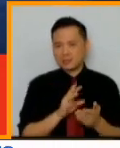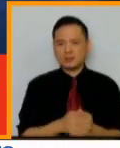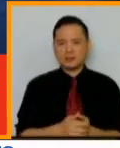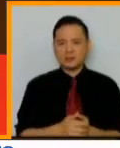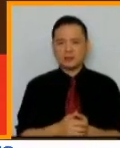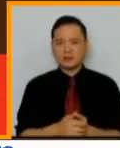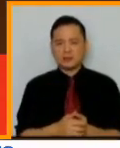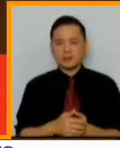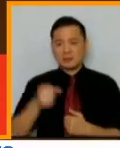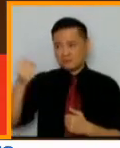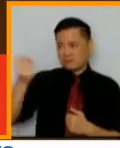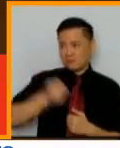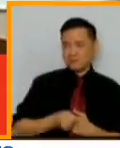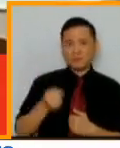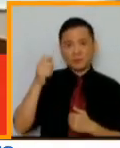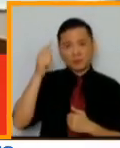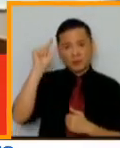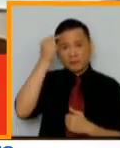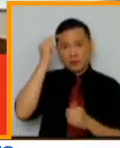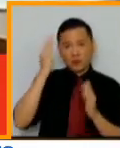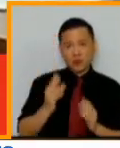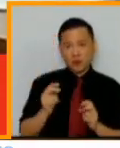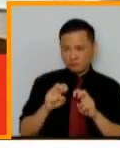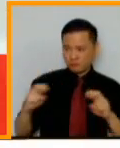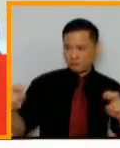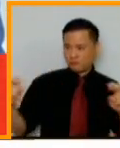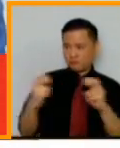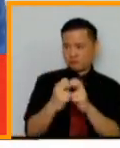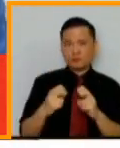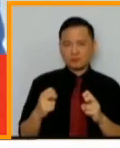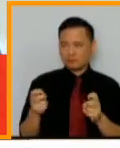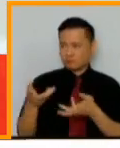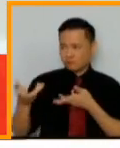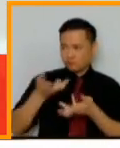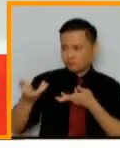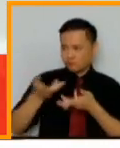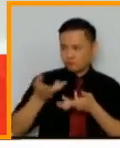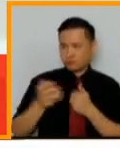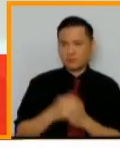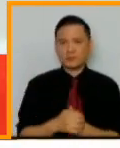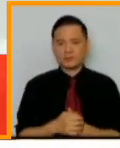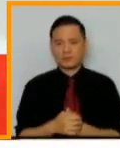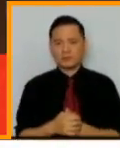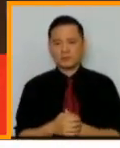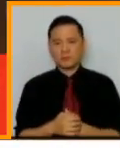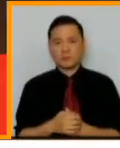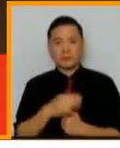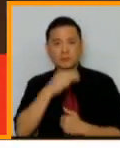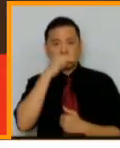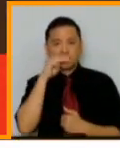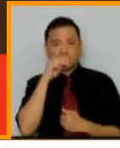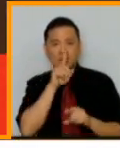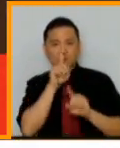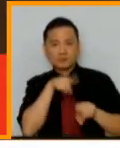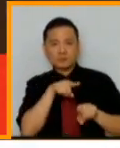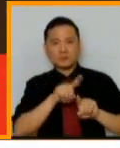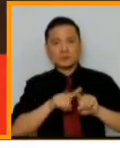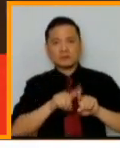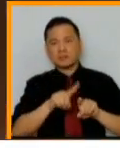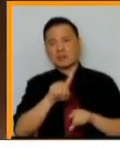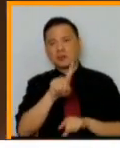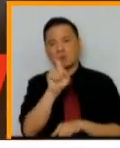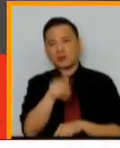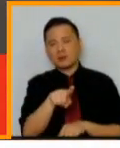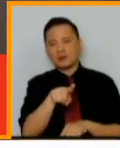Santiago Cane at Bayugan City Mayor Kirk Assis. Sinagot din ni Pacquiao ang ilang katanungan mula sa media kabilang ang kanyang